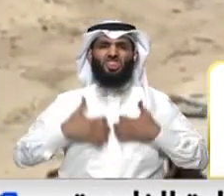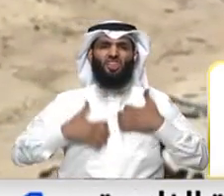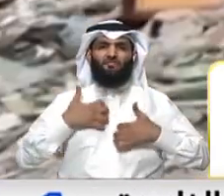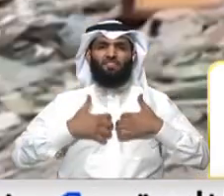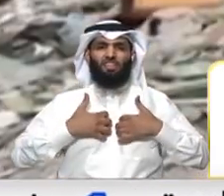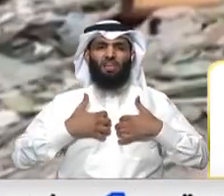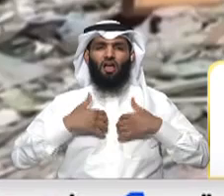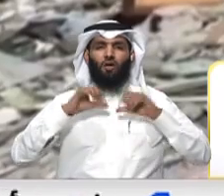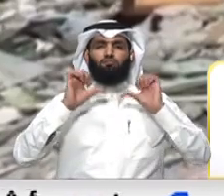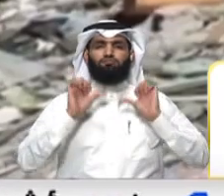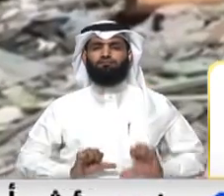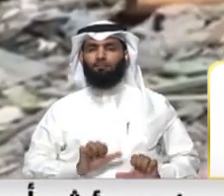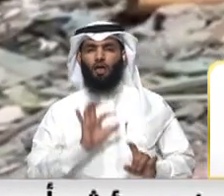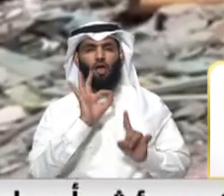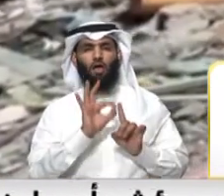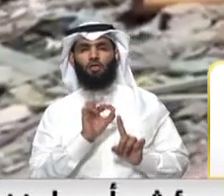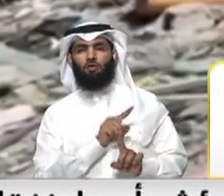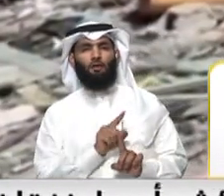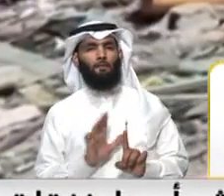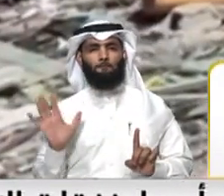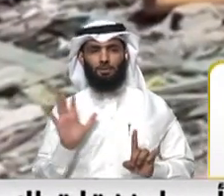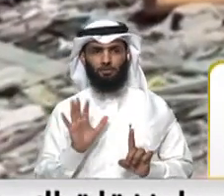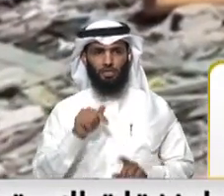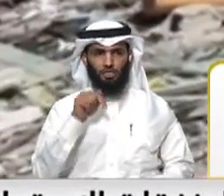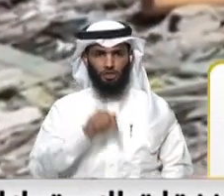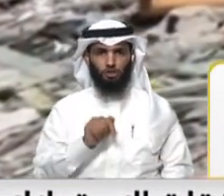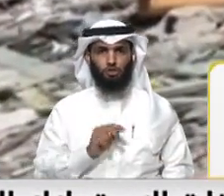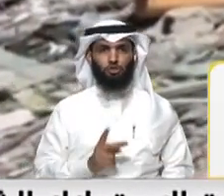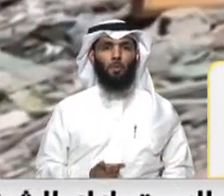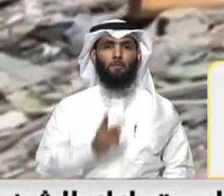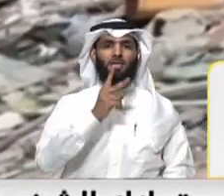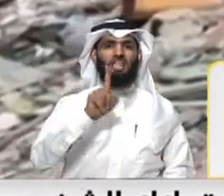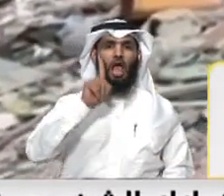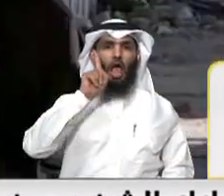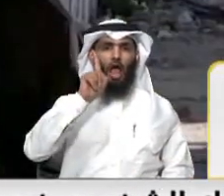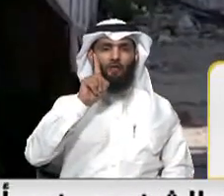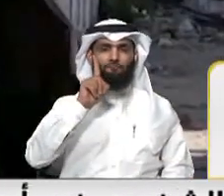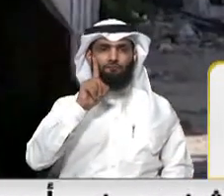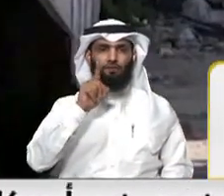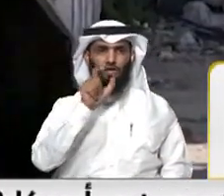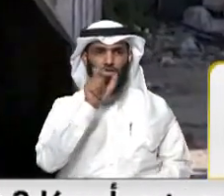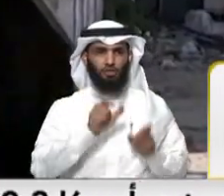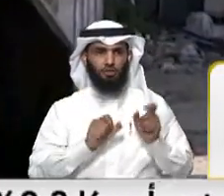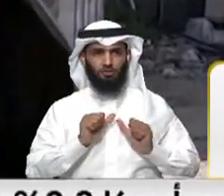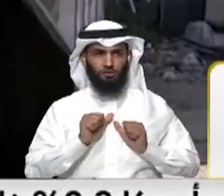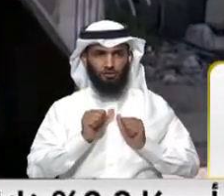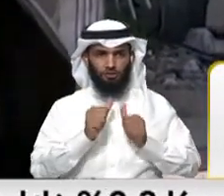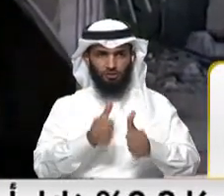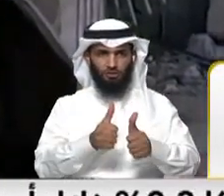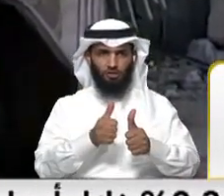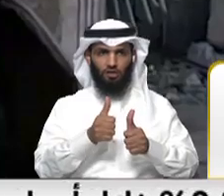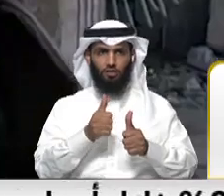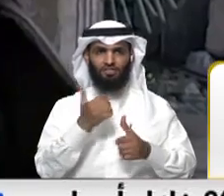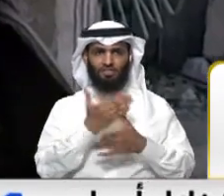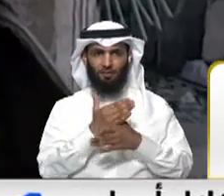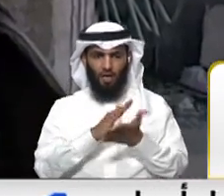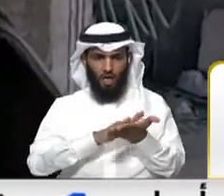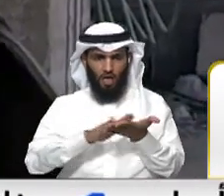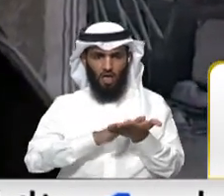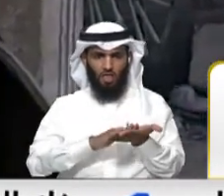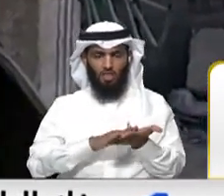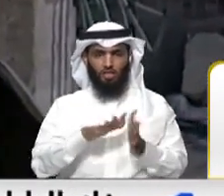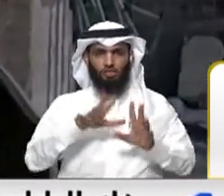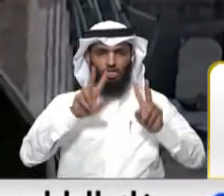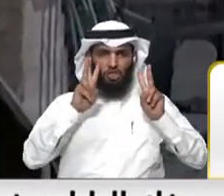فال 700 ال الباقون في الشمال هم مثال صارخ حي على التشبث بالارض في